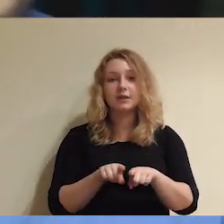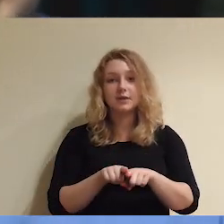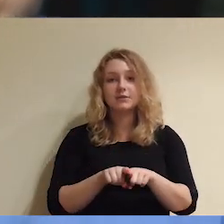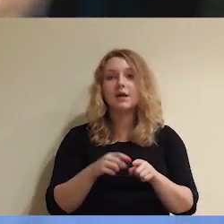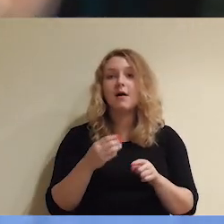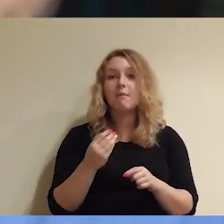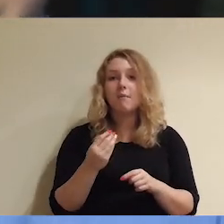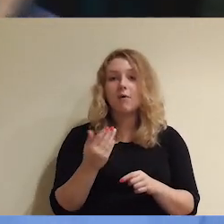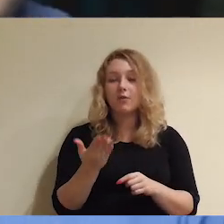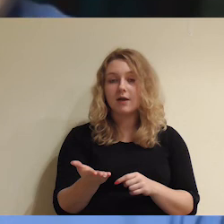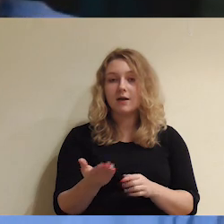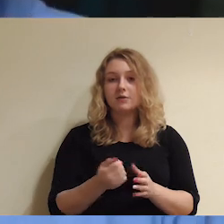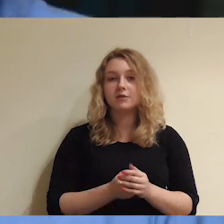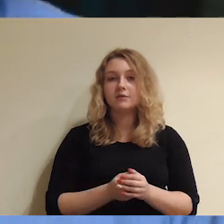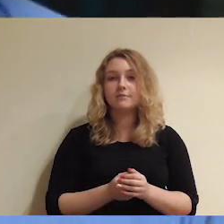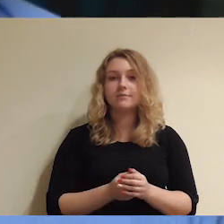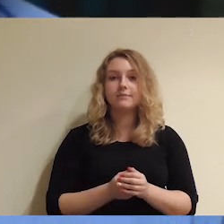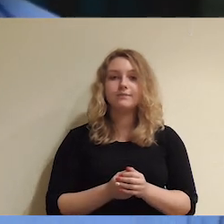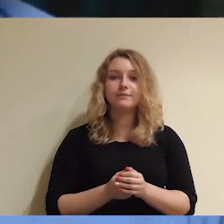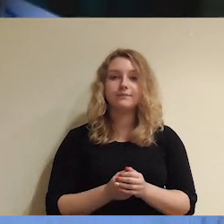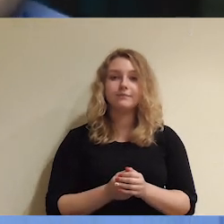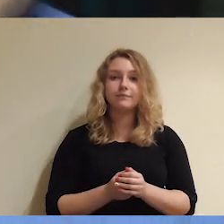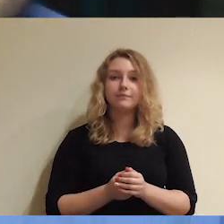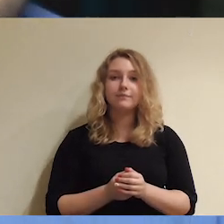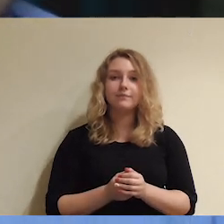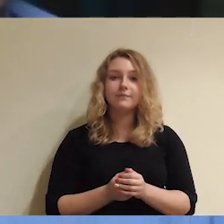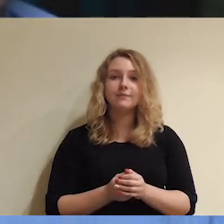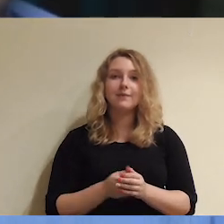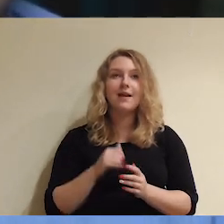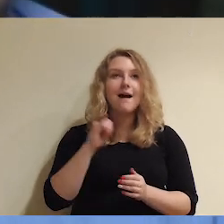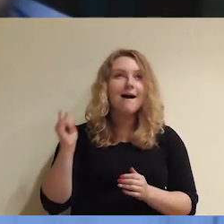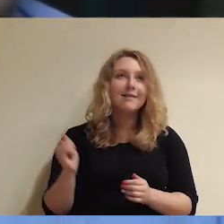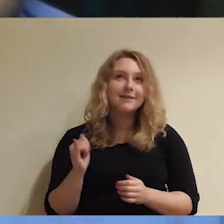oglądacie. Będziemy Wam bardzo, bardzo wdzięczni.